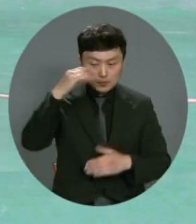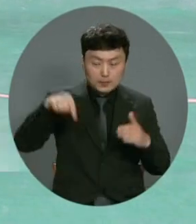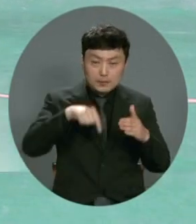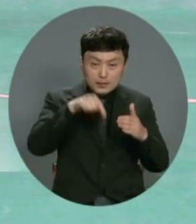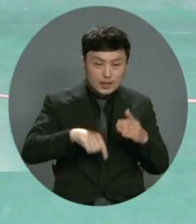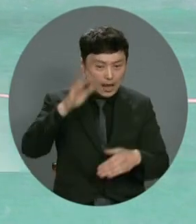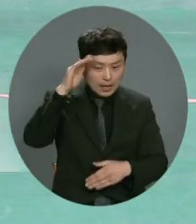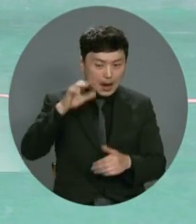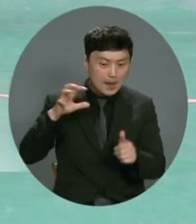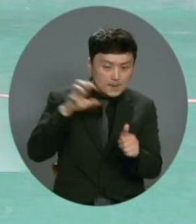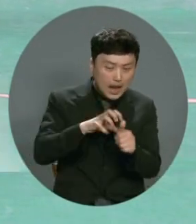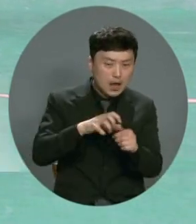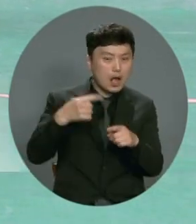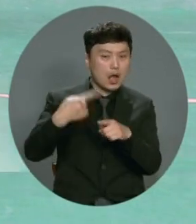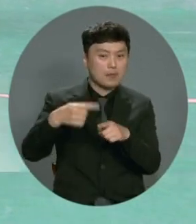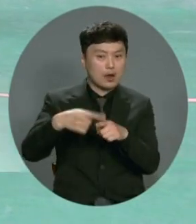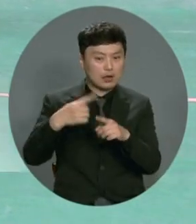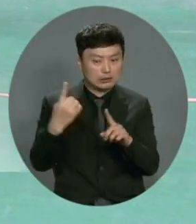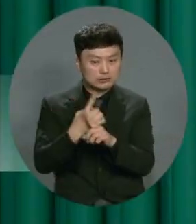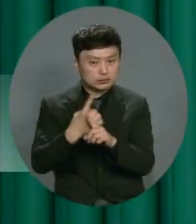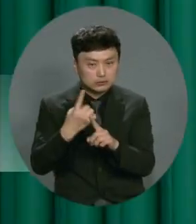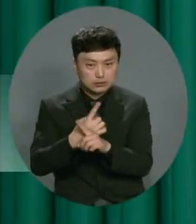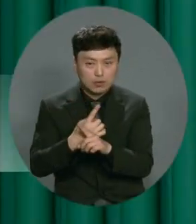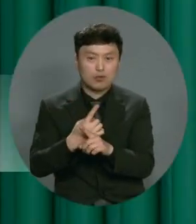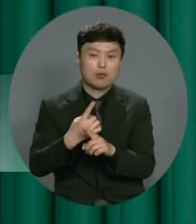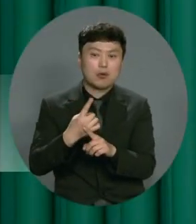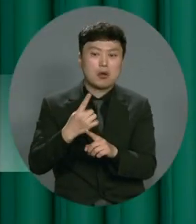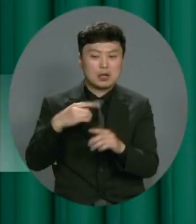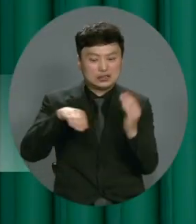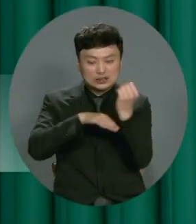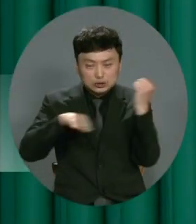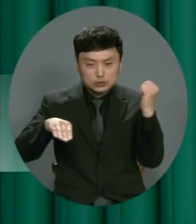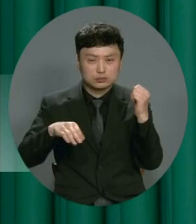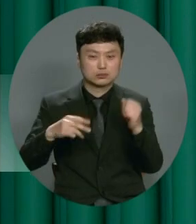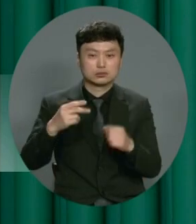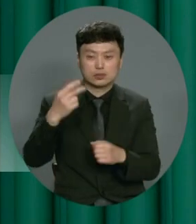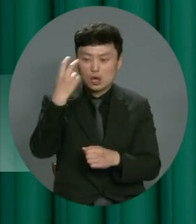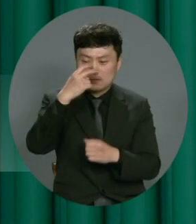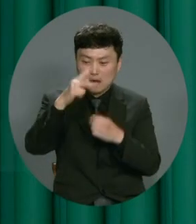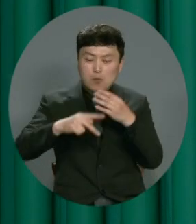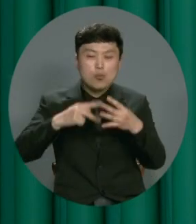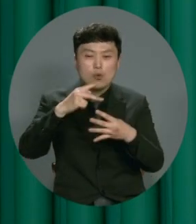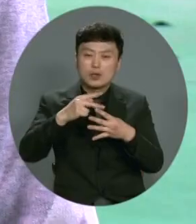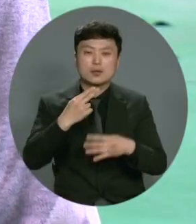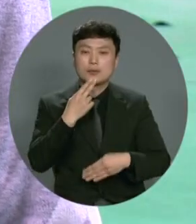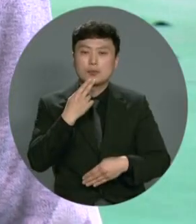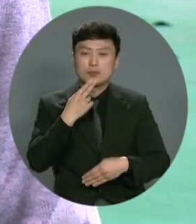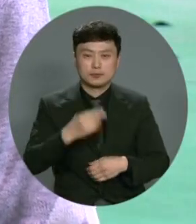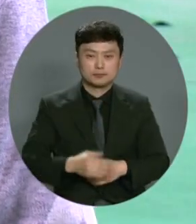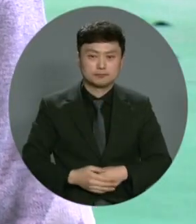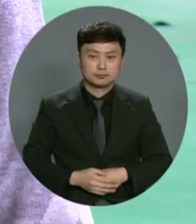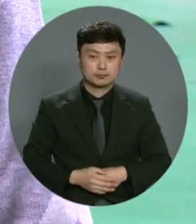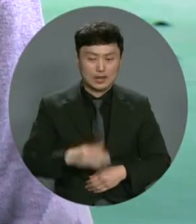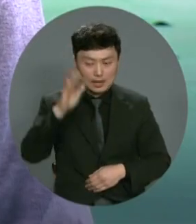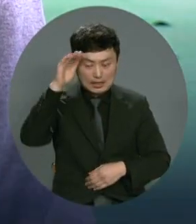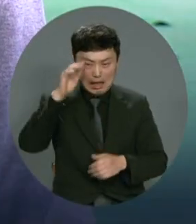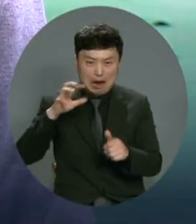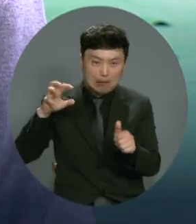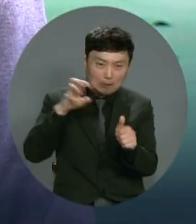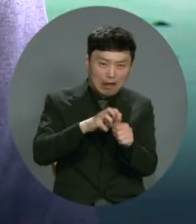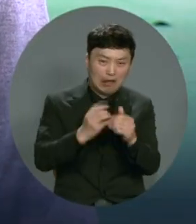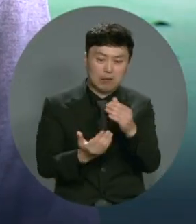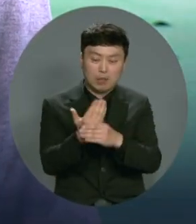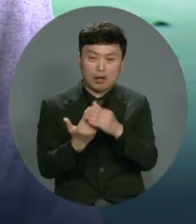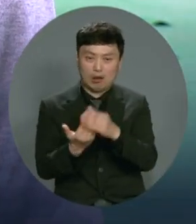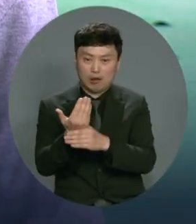아직 개의 공격성을 진단하고 치료하기 위한 기준과 검사 프로그램이 없습니다 개울림 사고가 생기고 있는데